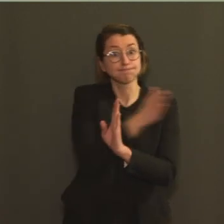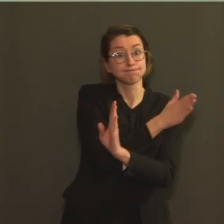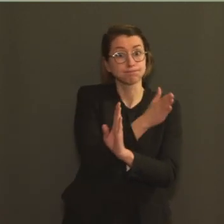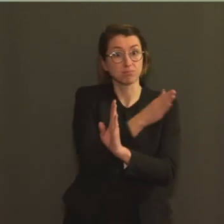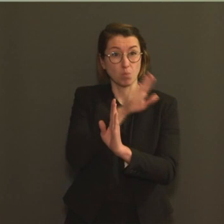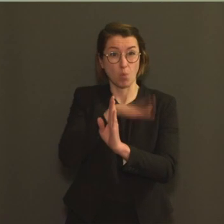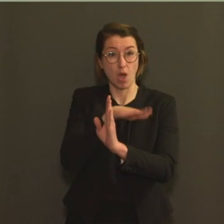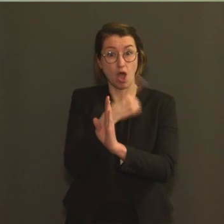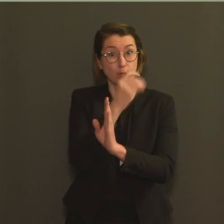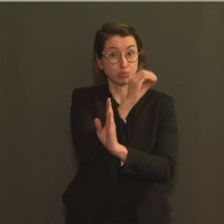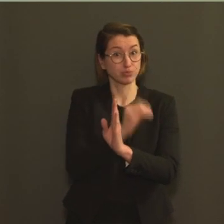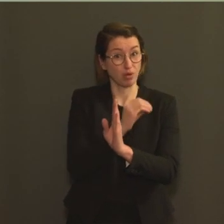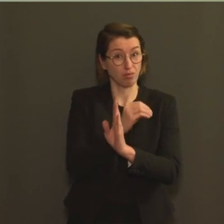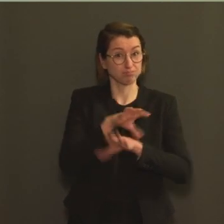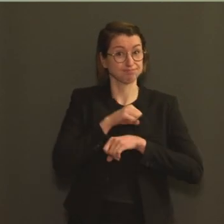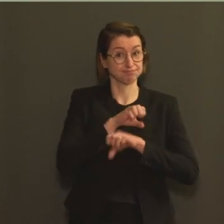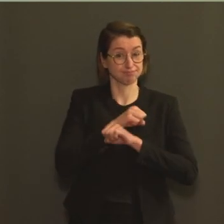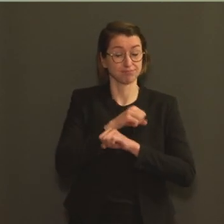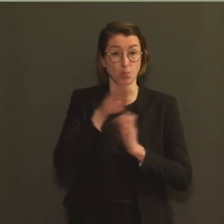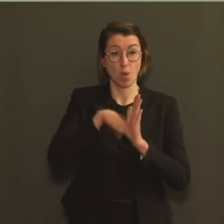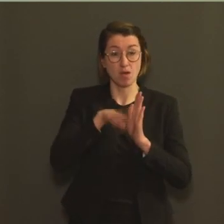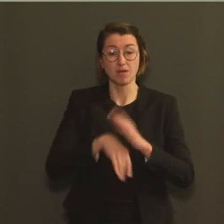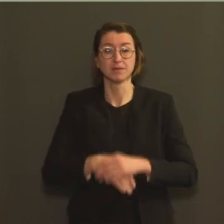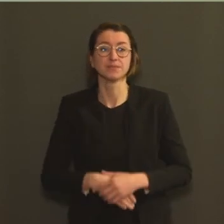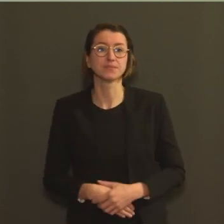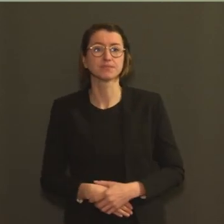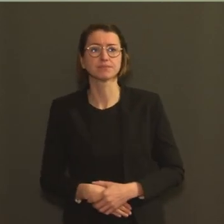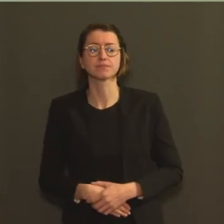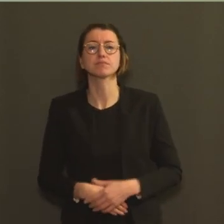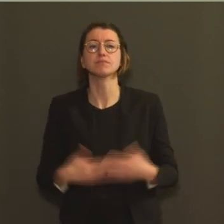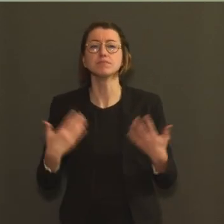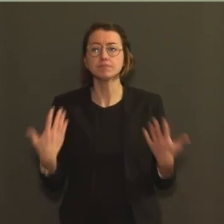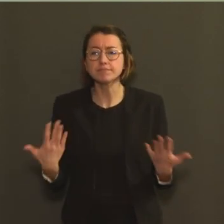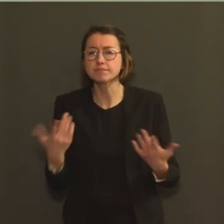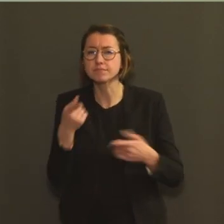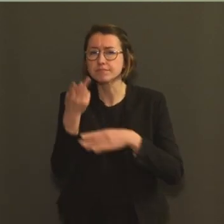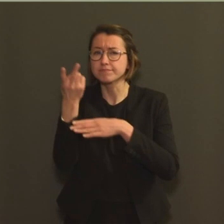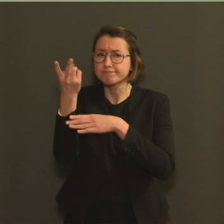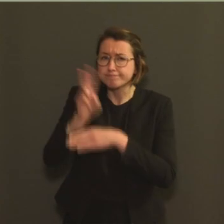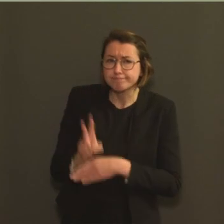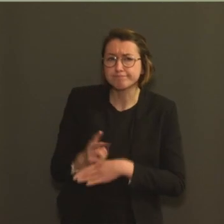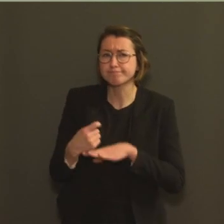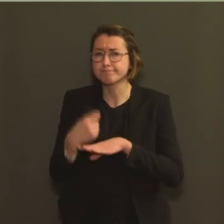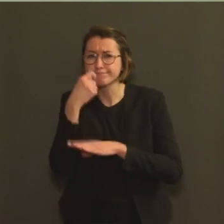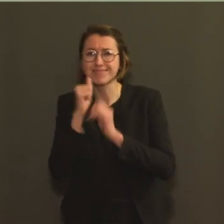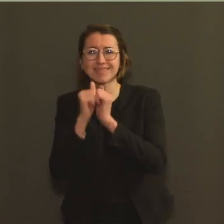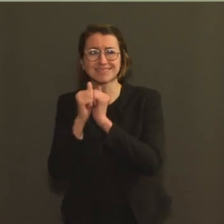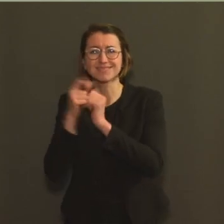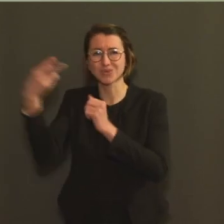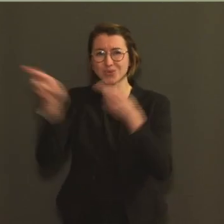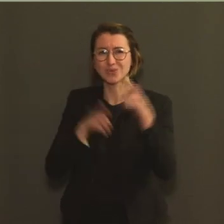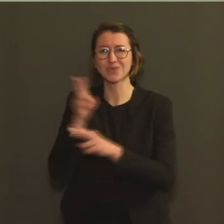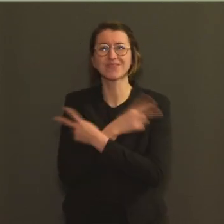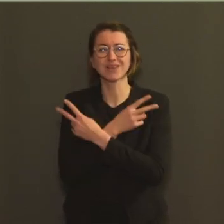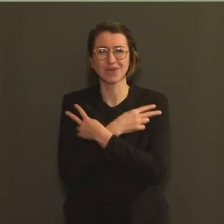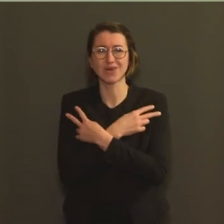vacances. Si on s'intéresse aux tests faits chez les voyageurs, on se rend compte que 3,7% de ces tests